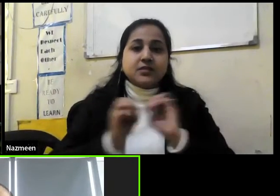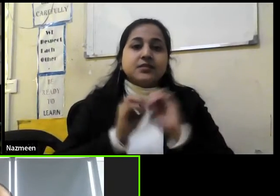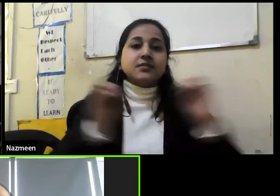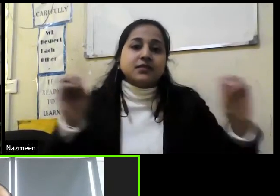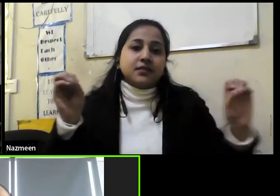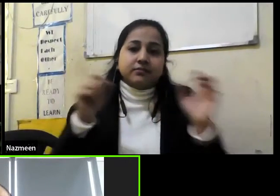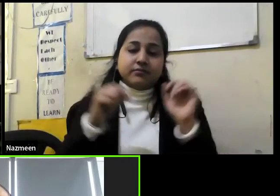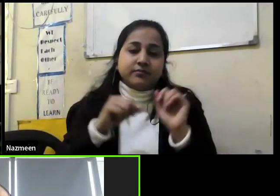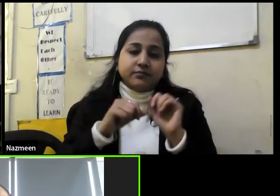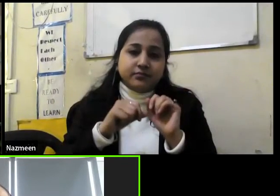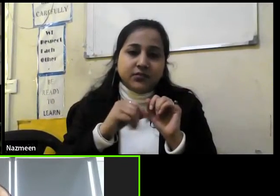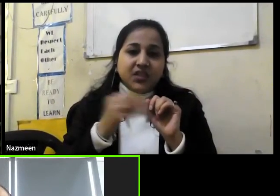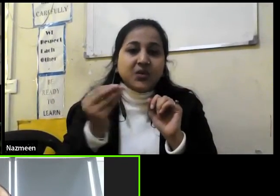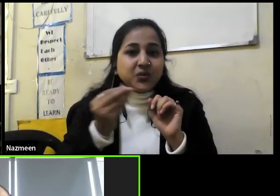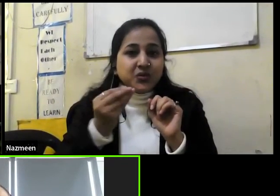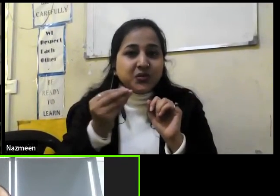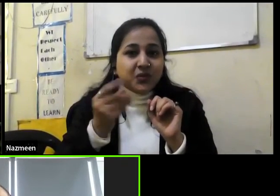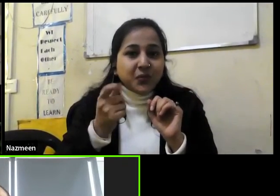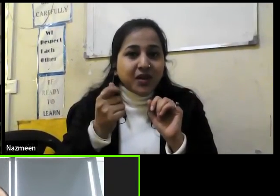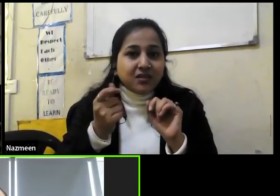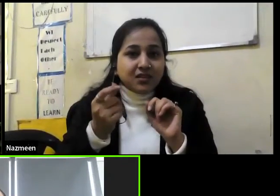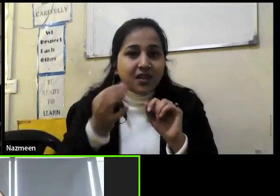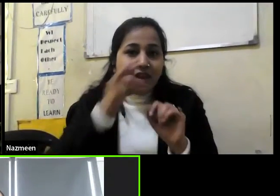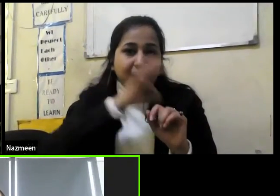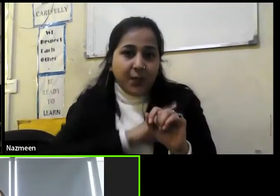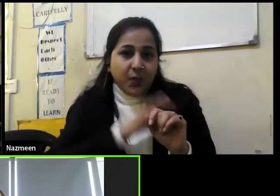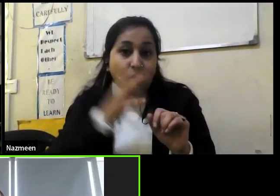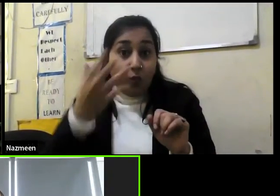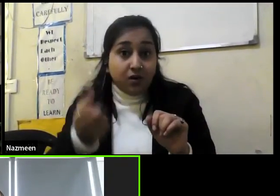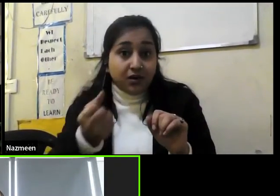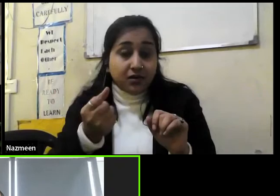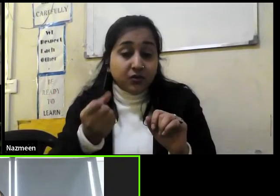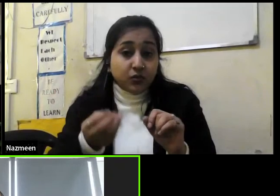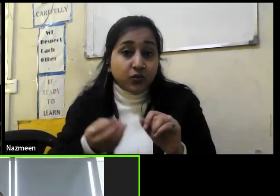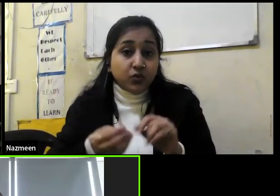को कुछ तो पैसे कमाने होंगे, उसलिए वो प्रोडक्शन कौन करे.